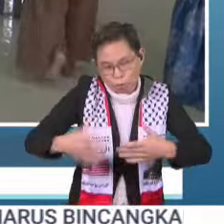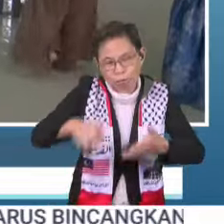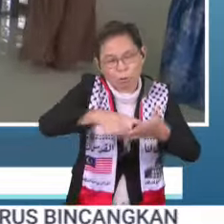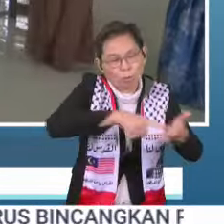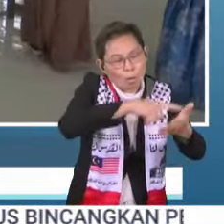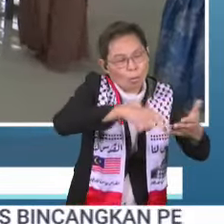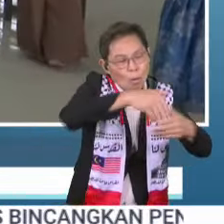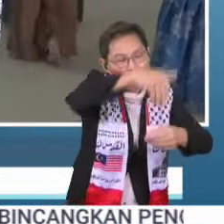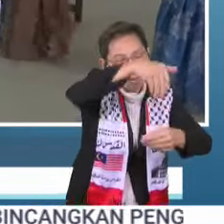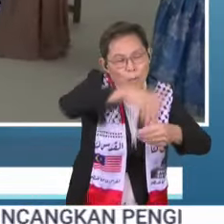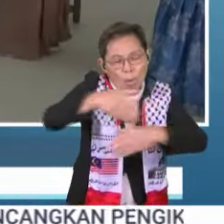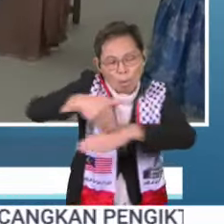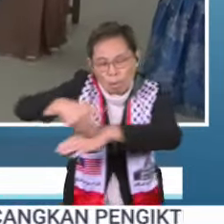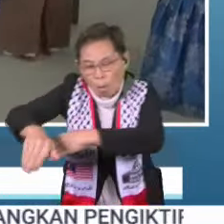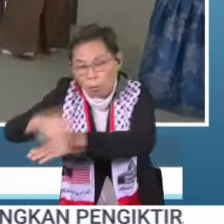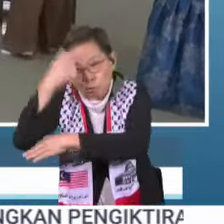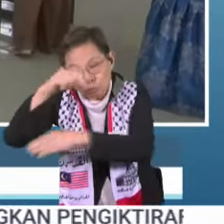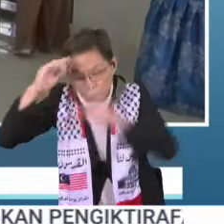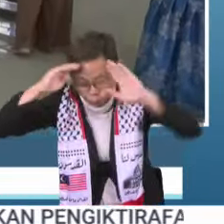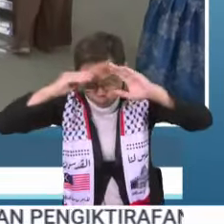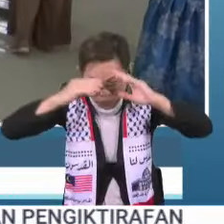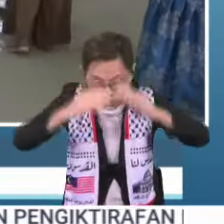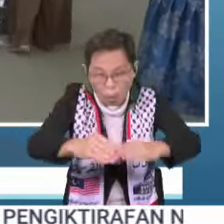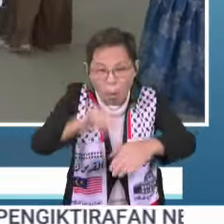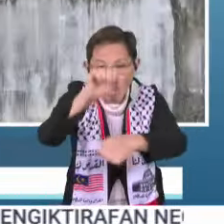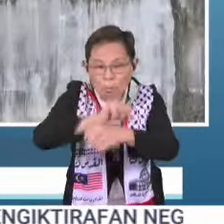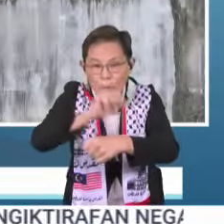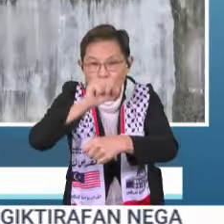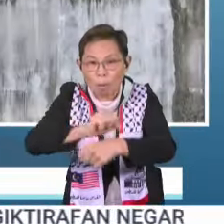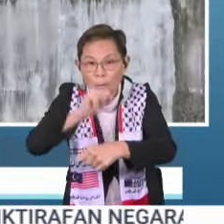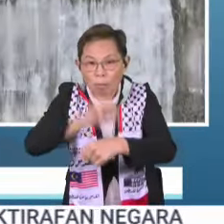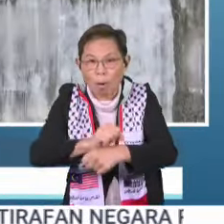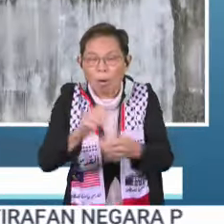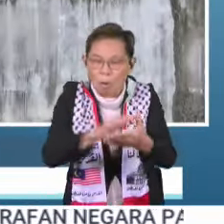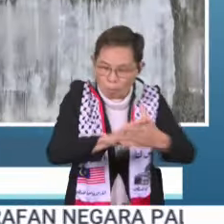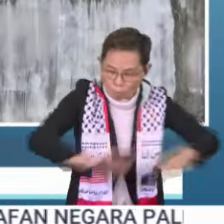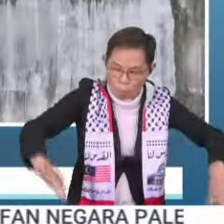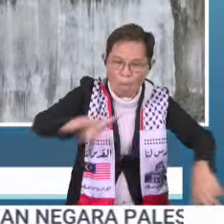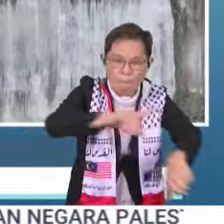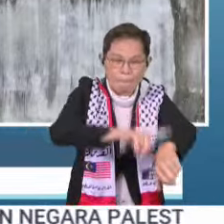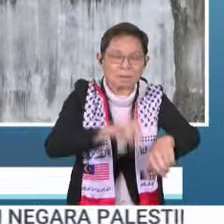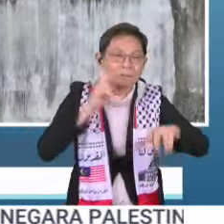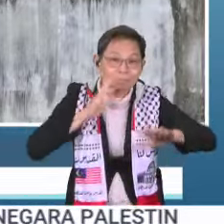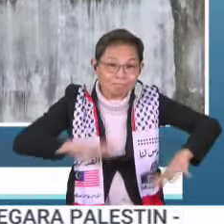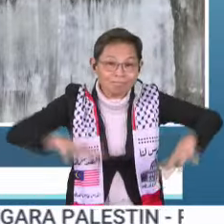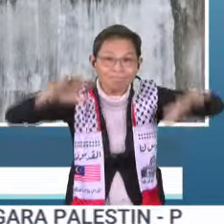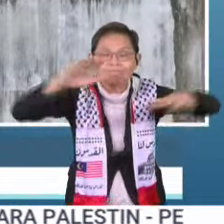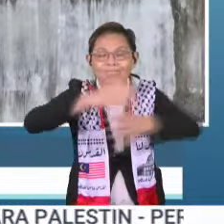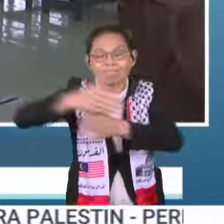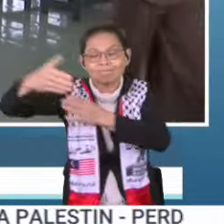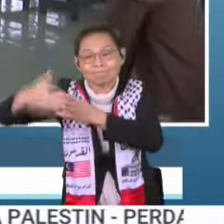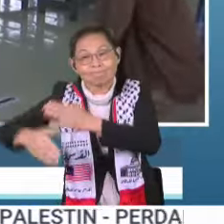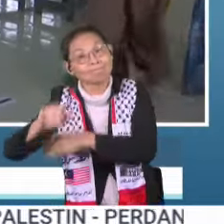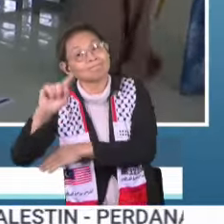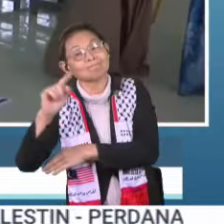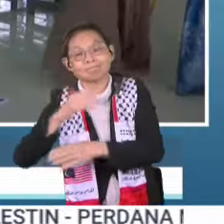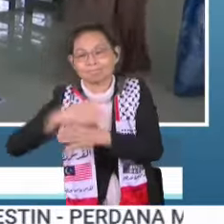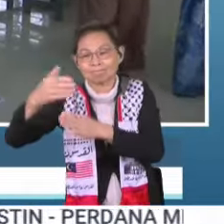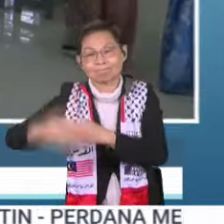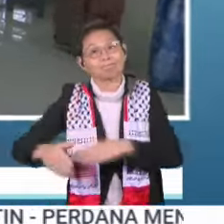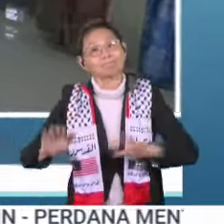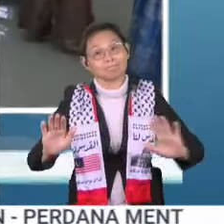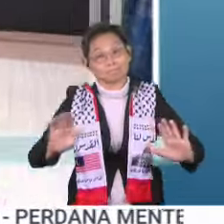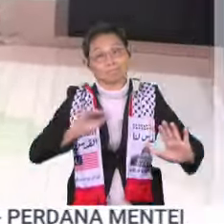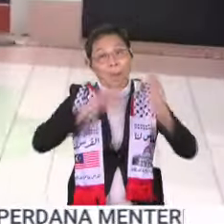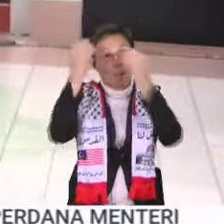undi secara pos bagi memberi tumpuan kepada kerja-kerja menyelamat musim banjir. Saya kira setakat itu sahaja perkongsian yang